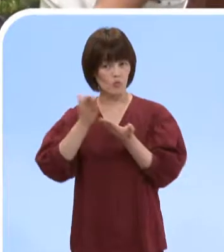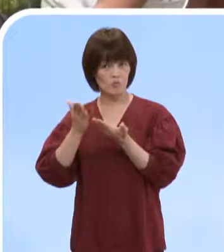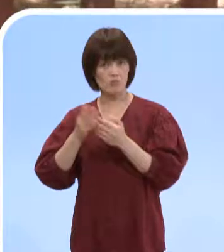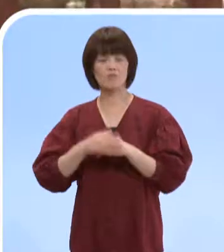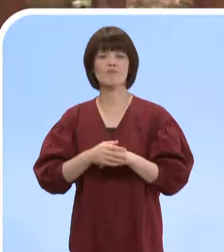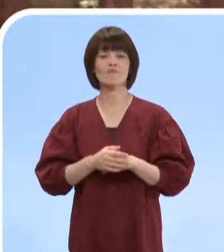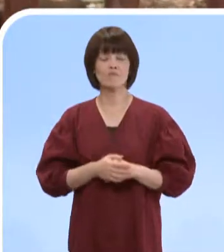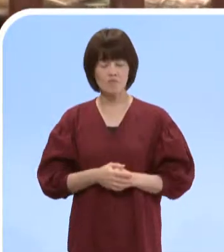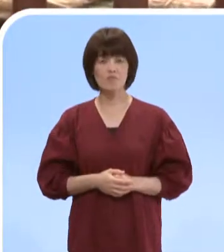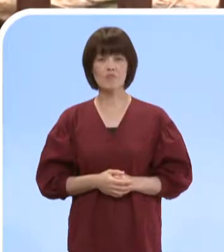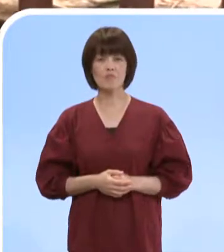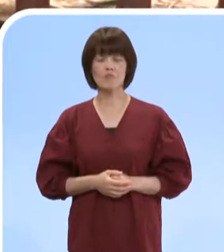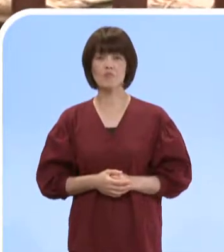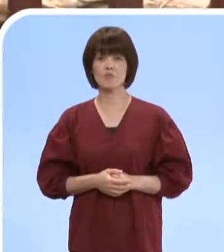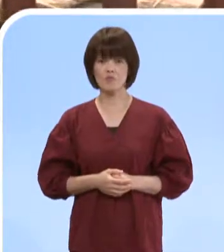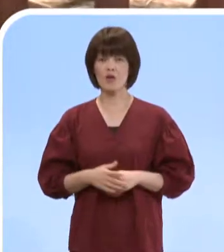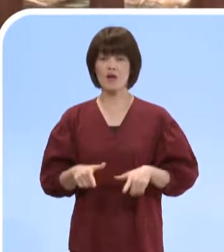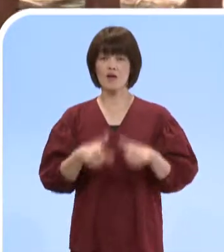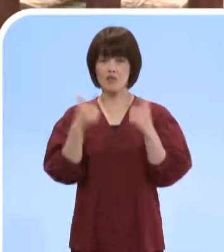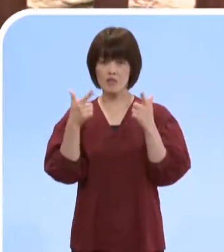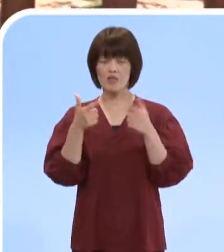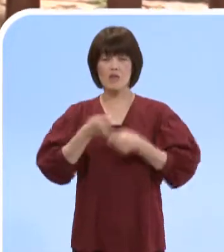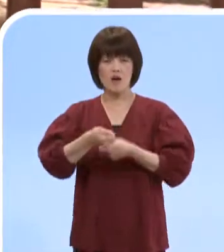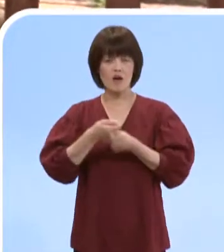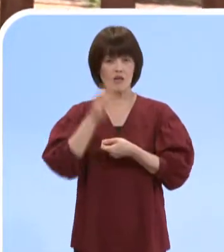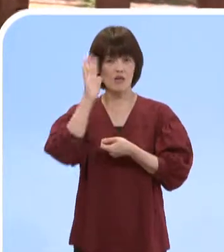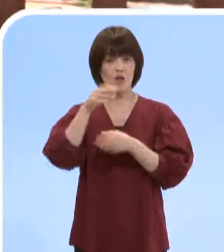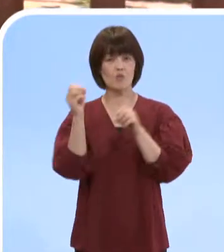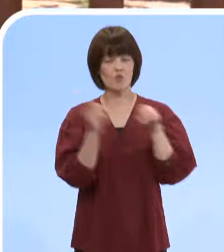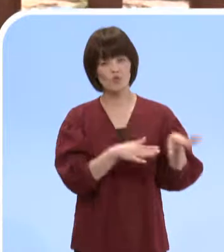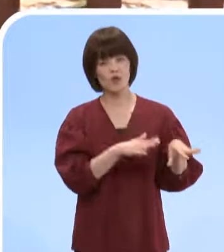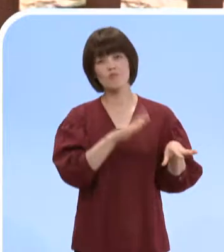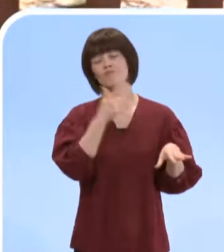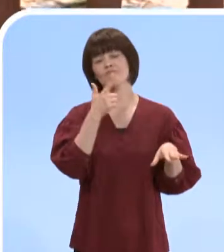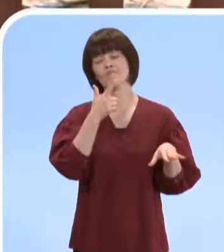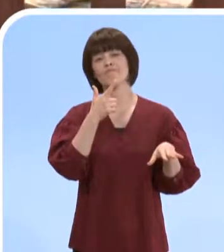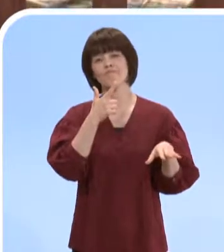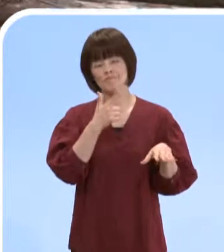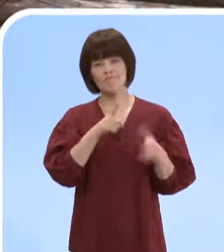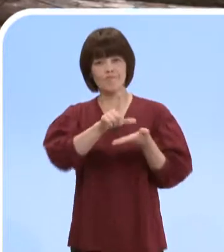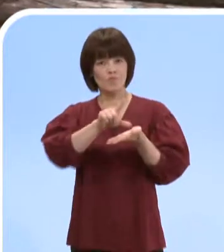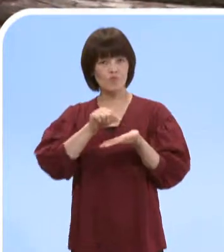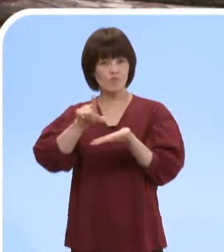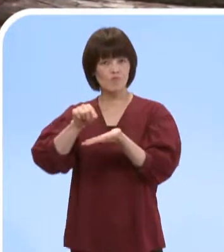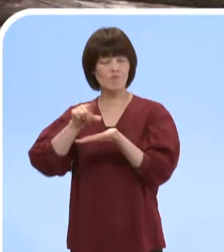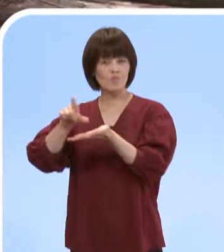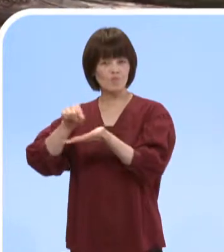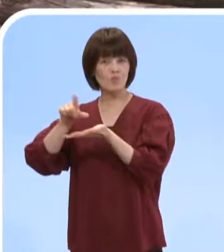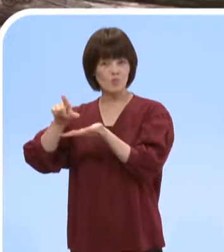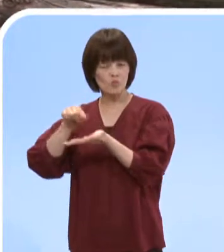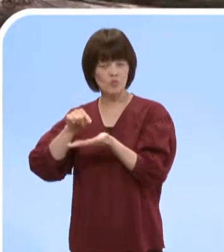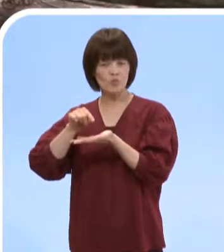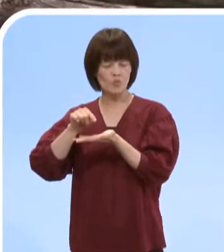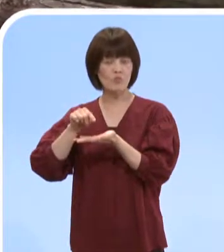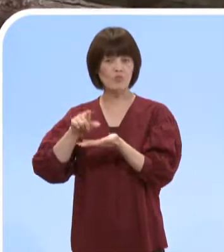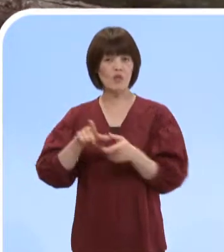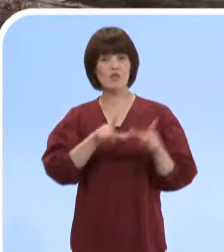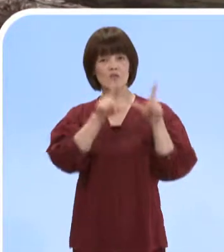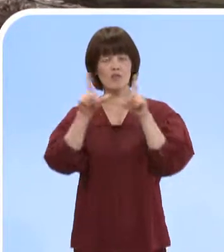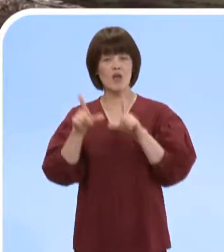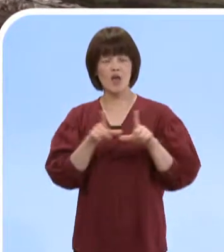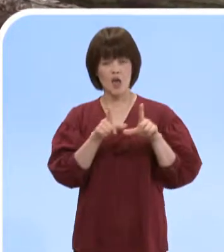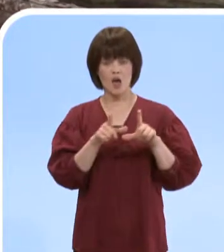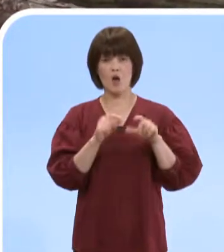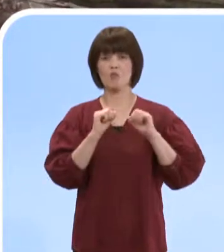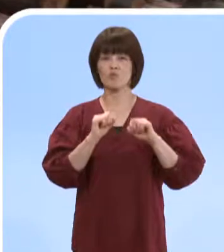ったり 切り捨てだけじゃなくてやはりそれを有効的に使って我々の生活の中に取り込むということ